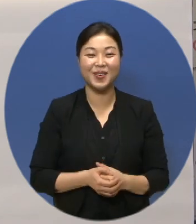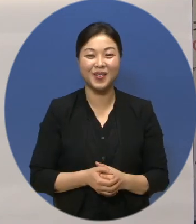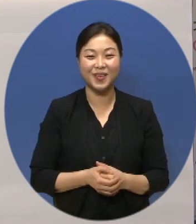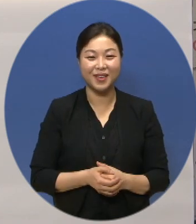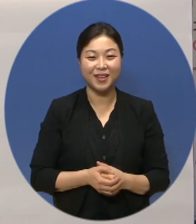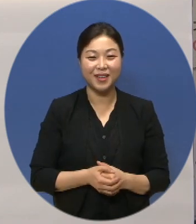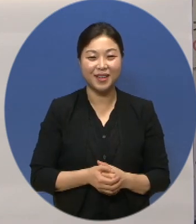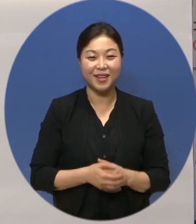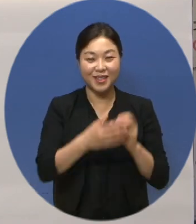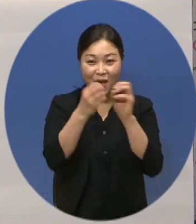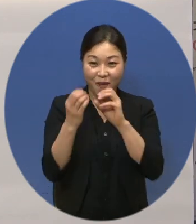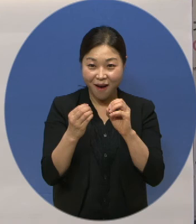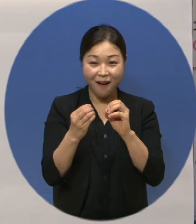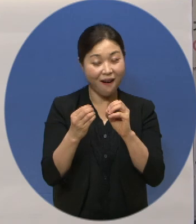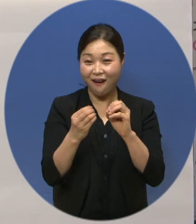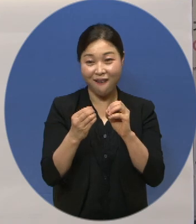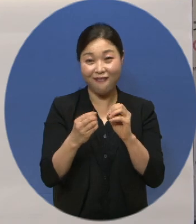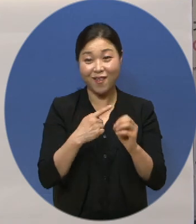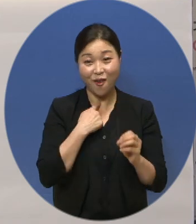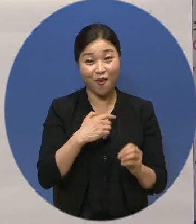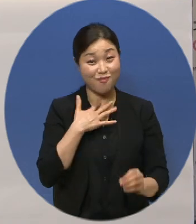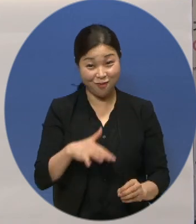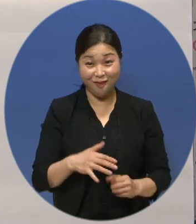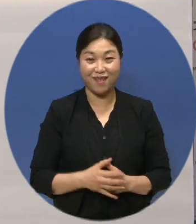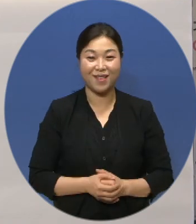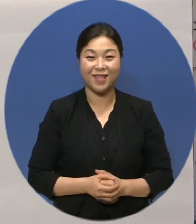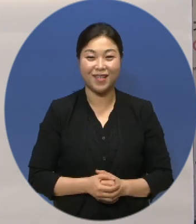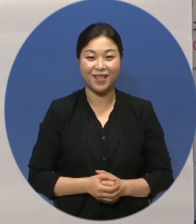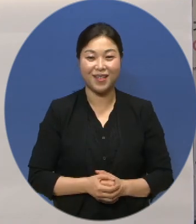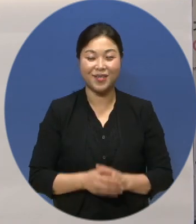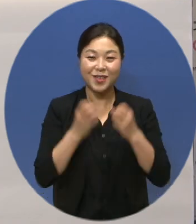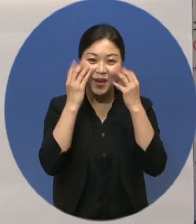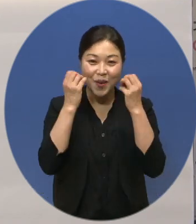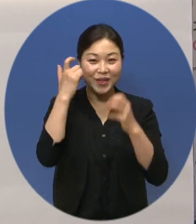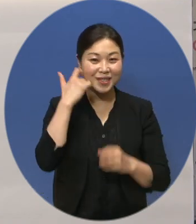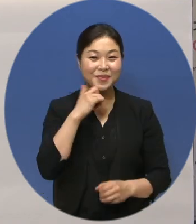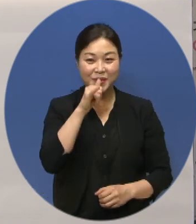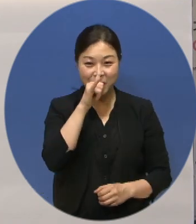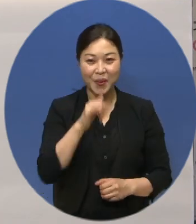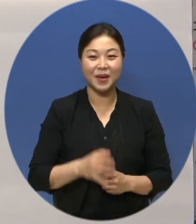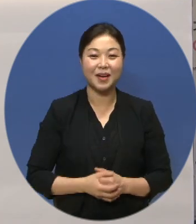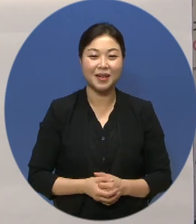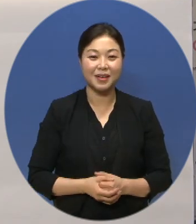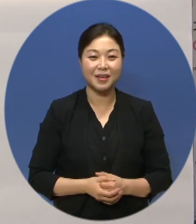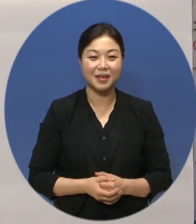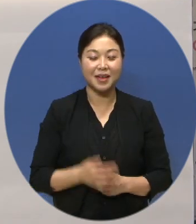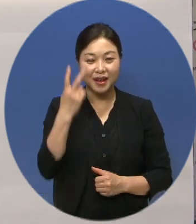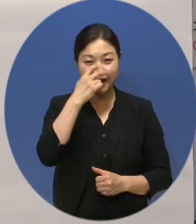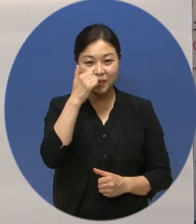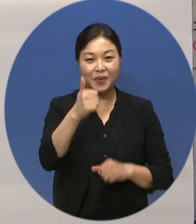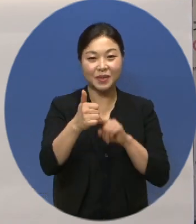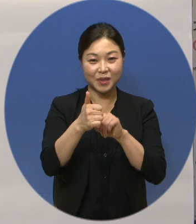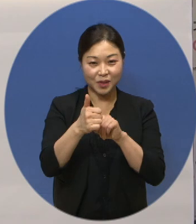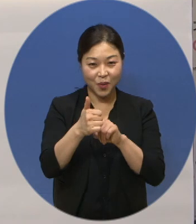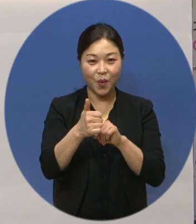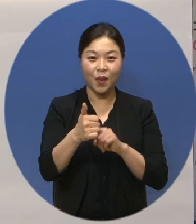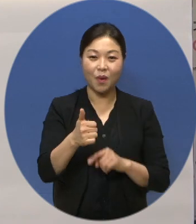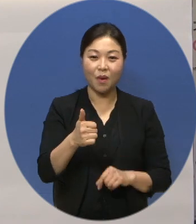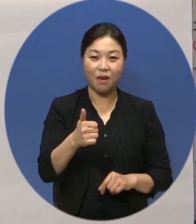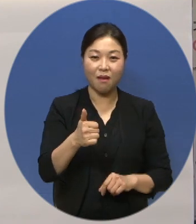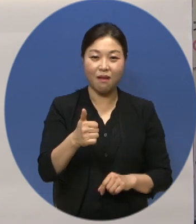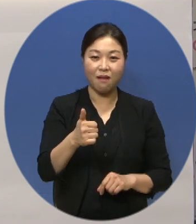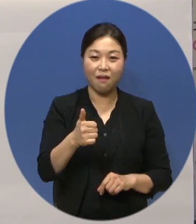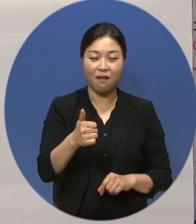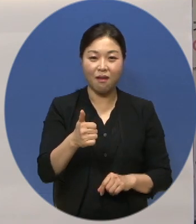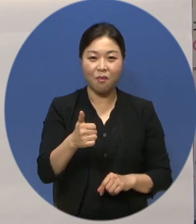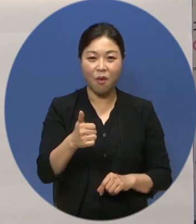이렇게 진행을 해본 적은 한 번도 없었어가지고 굉장히 새로웠고 이제 감독님들도 근데 막 엄청 뭐